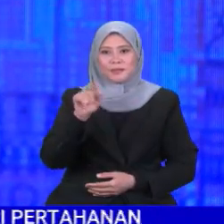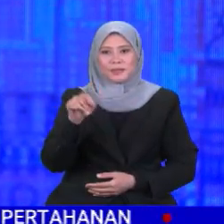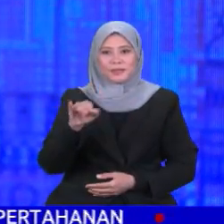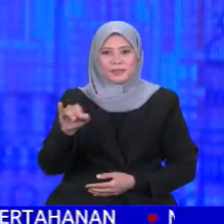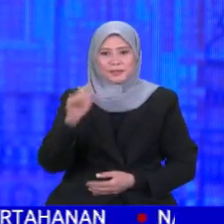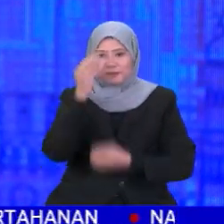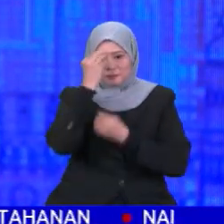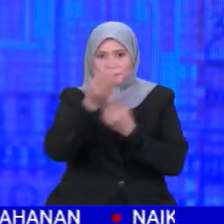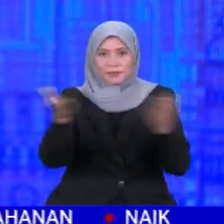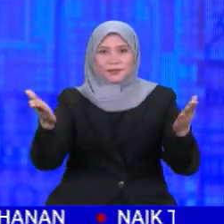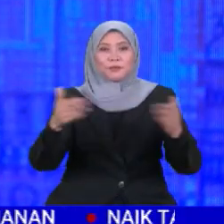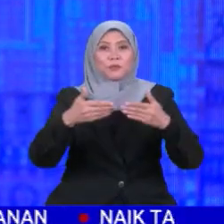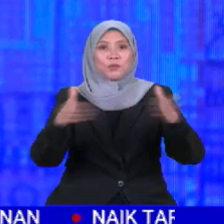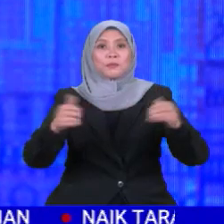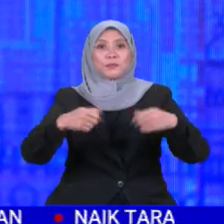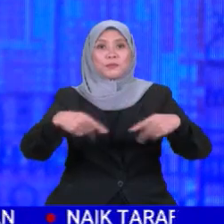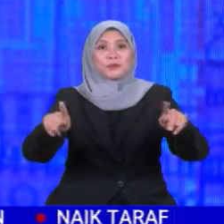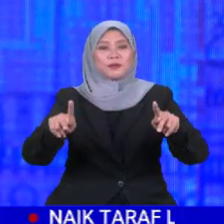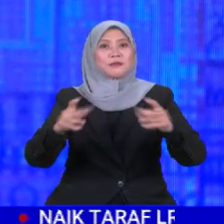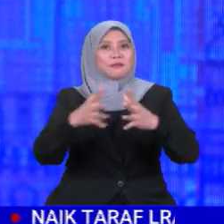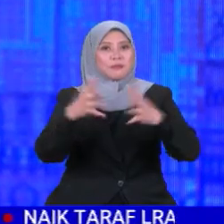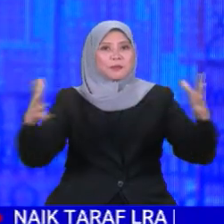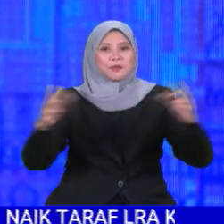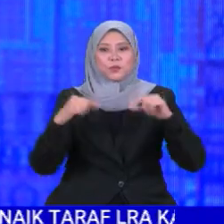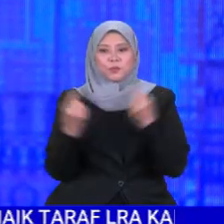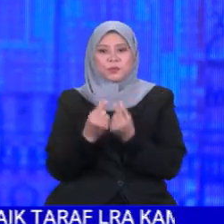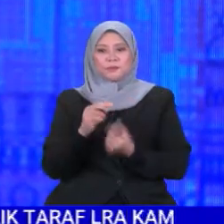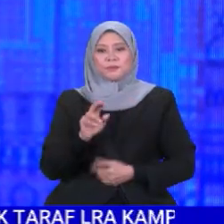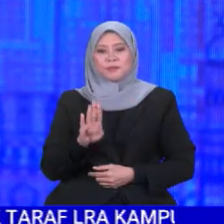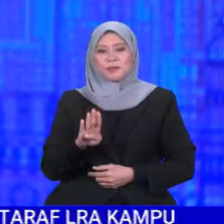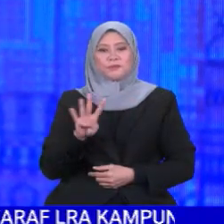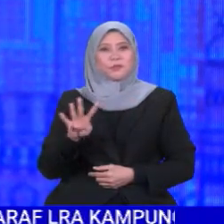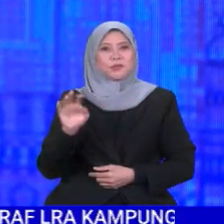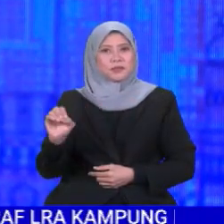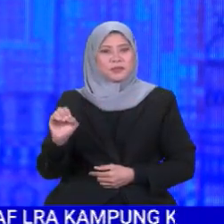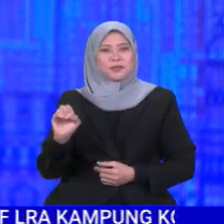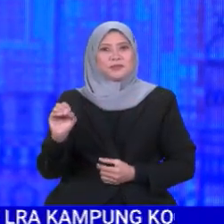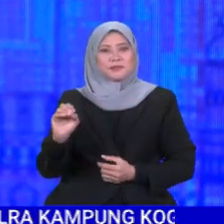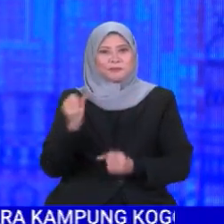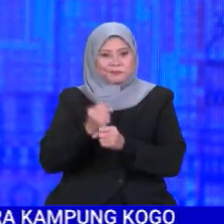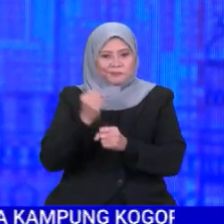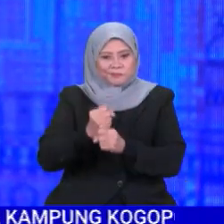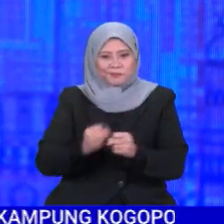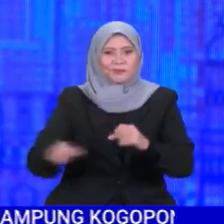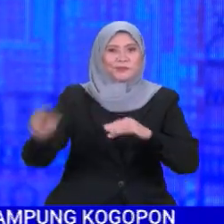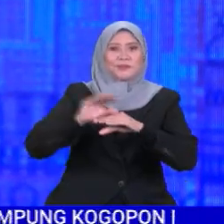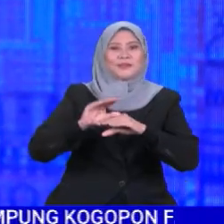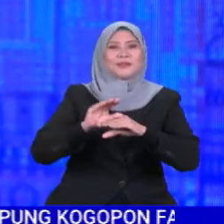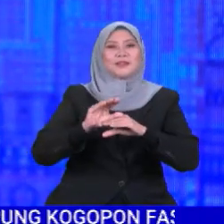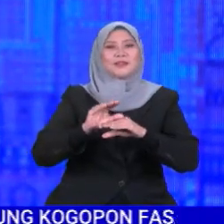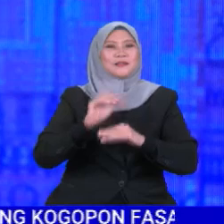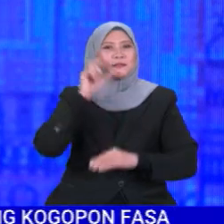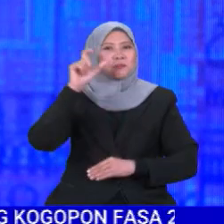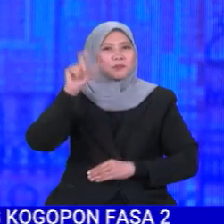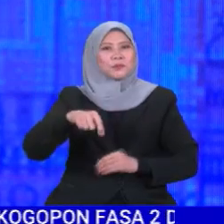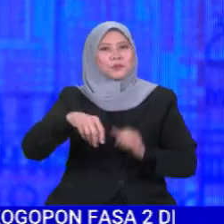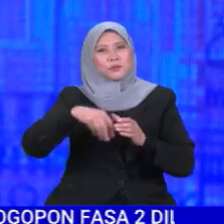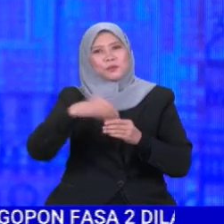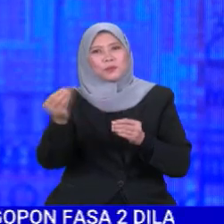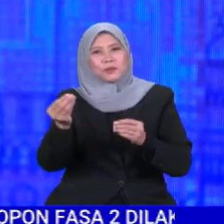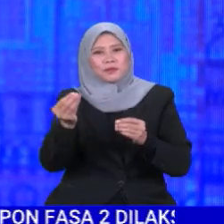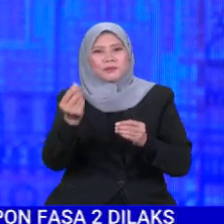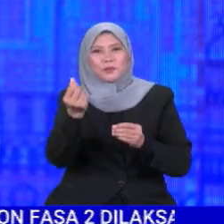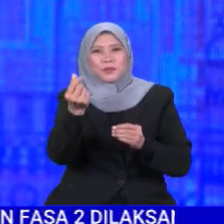berkata, ini termasuk membuka peluang kepada lebih ramai golongan B40 menjana pendapatan tambahan supaya tidak perlu